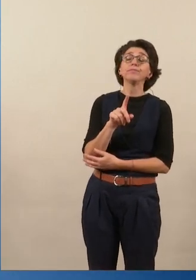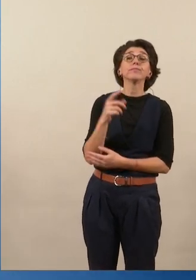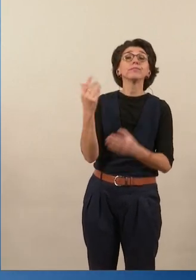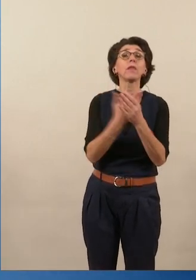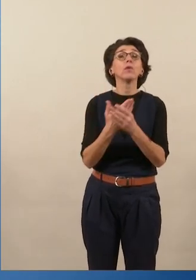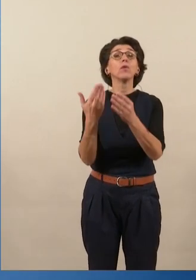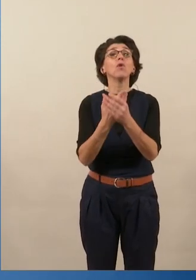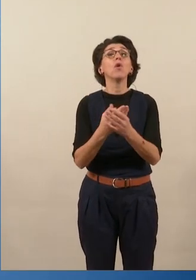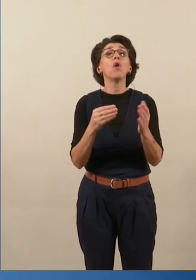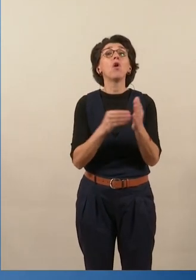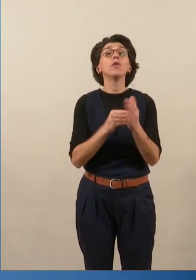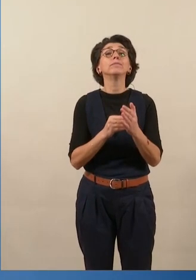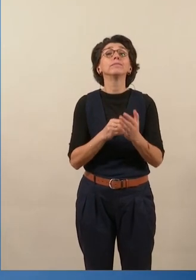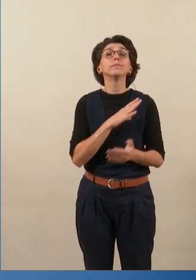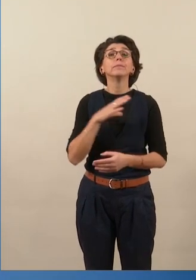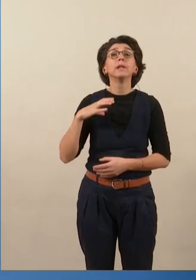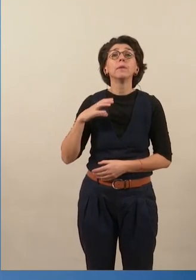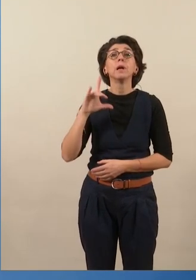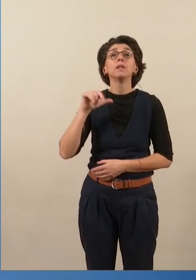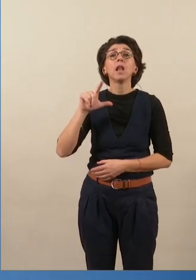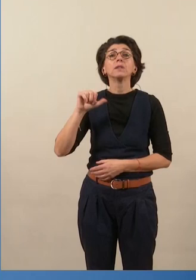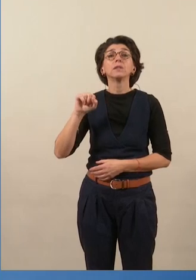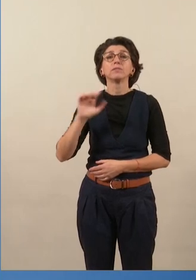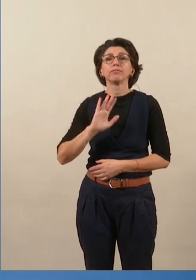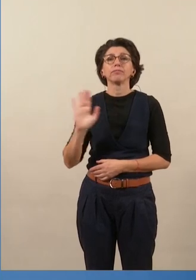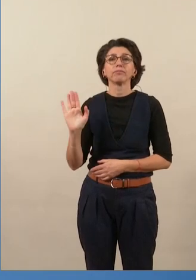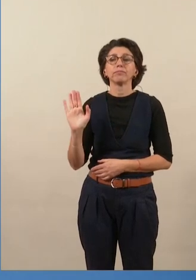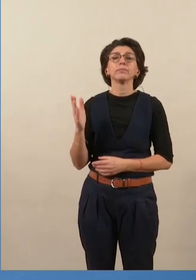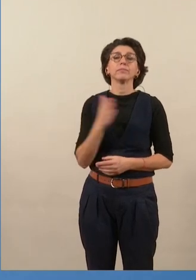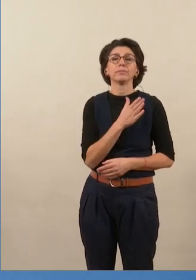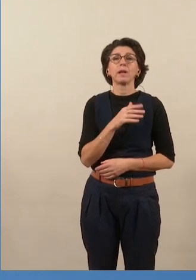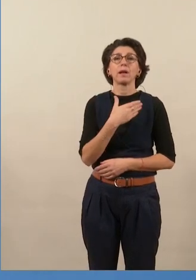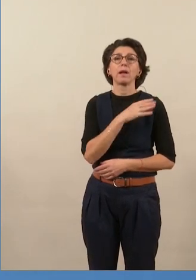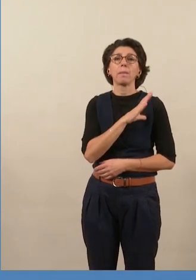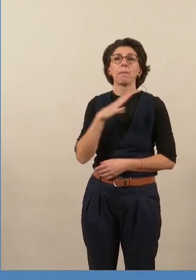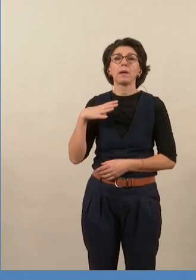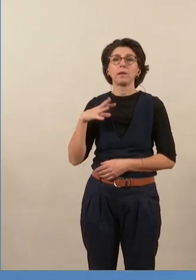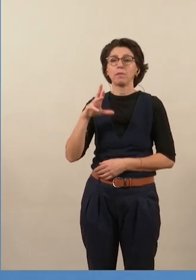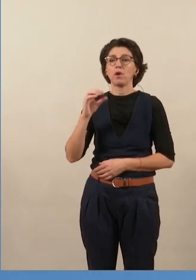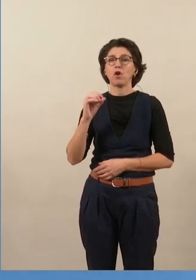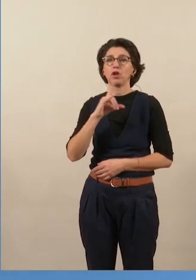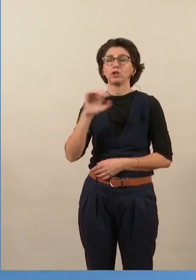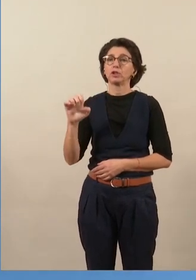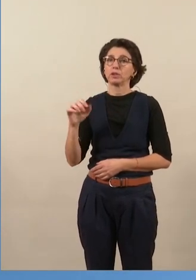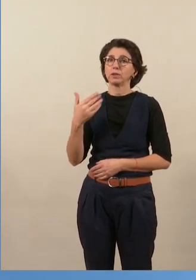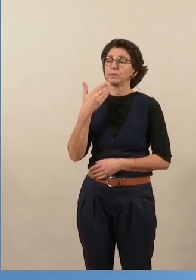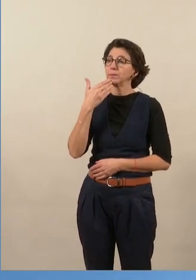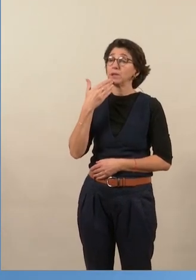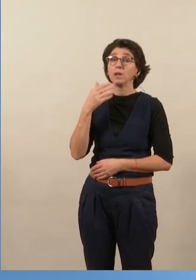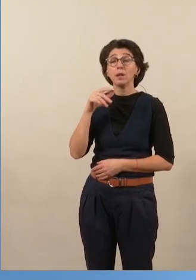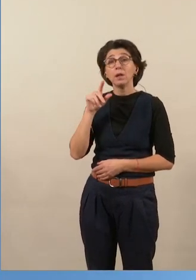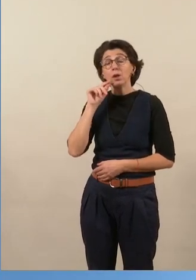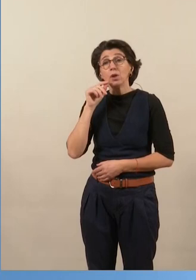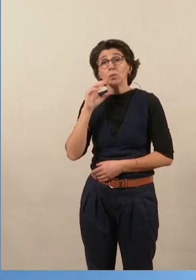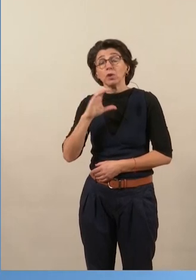Chalas al on va enchaîner Ave ah non me l' pass c'est madameoch Madame Chalas oui merci oui merci Monsieur le Maire simplement monsieur car vous pouvez couper votre